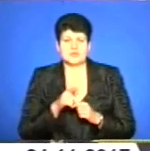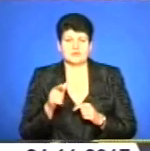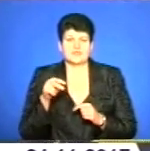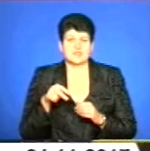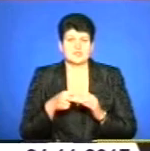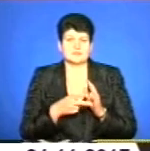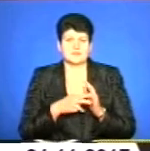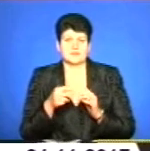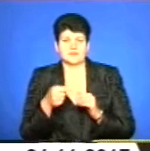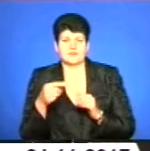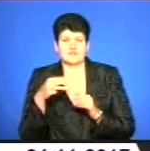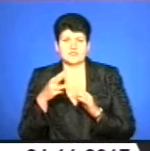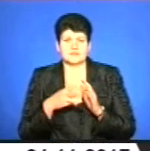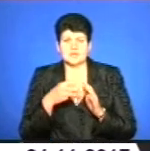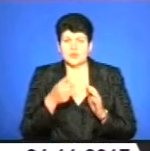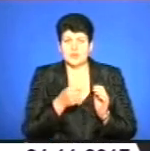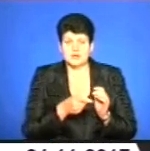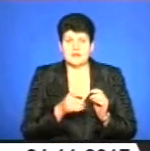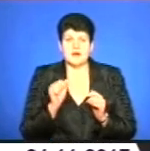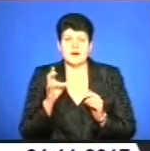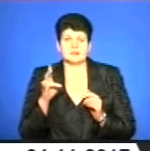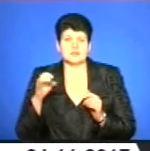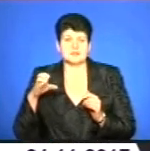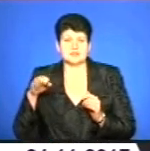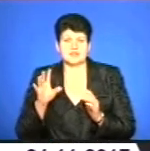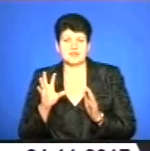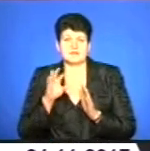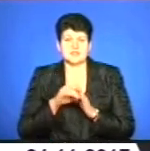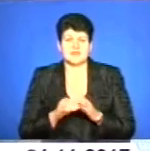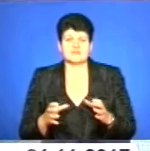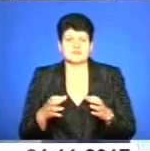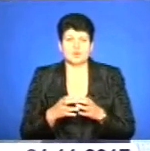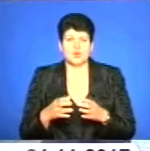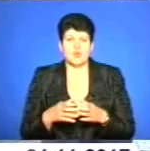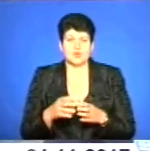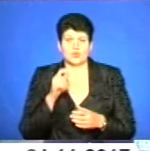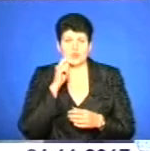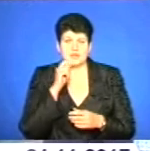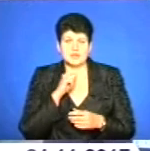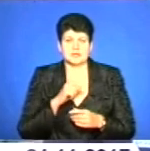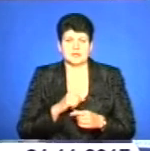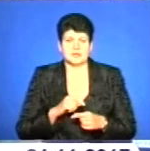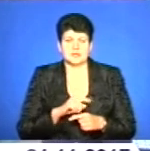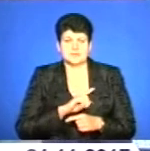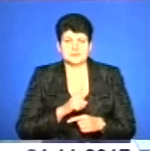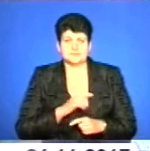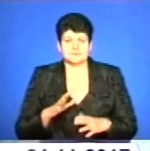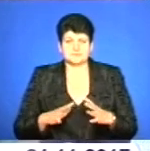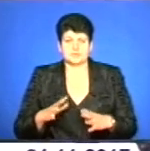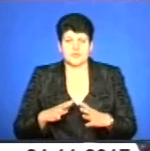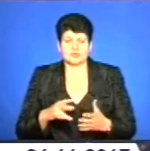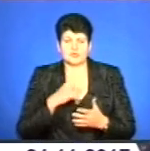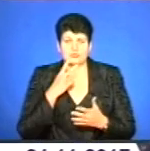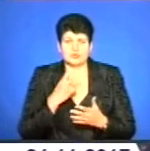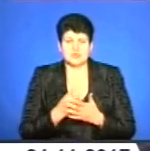2017-2018 років. Анастасія, яка увійшла до збірної команди України під керівництвом своїх батьків, наполегливо тренувалася, щоб показати на